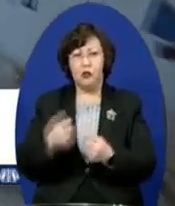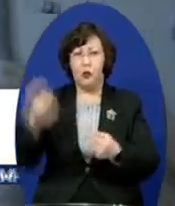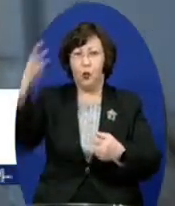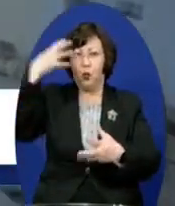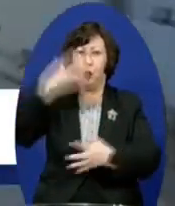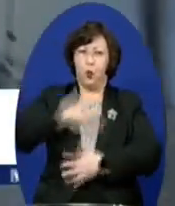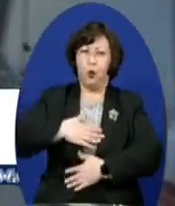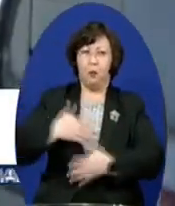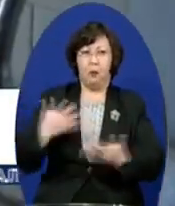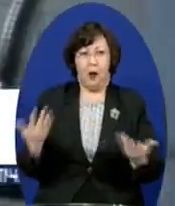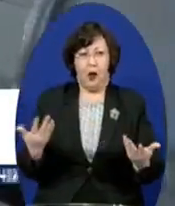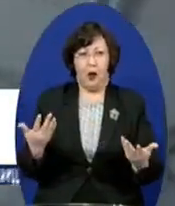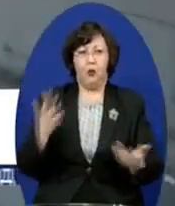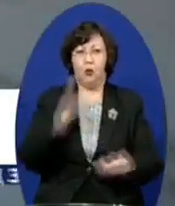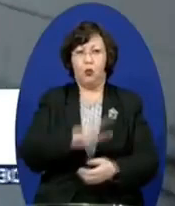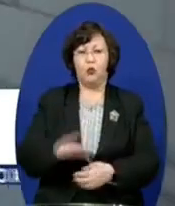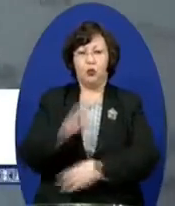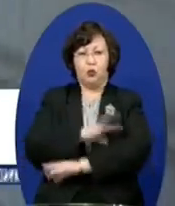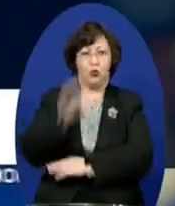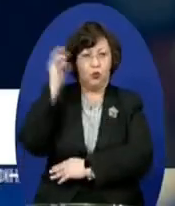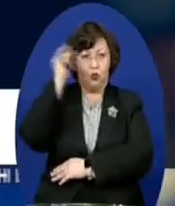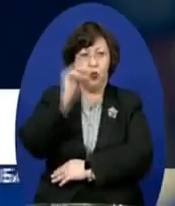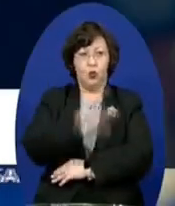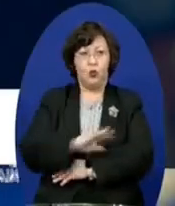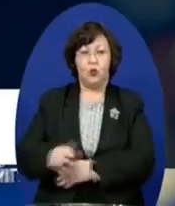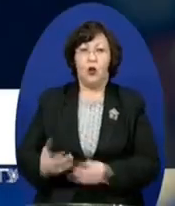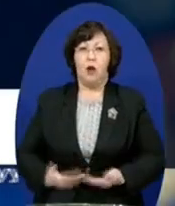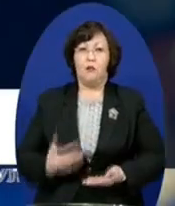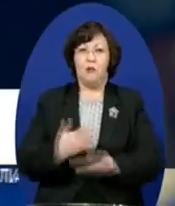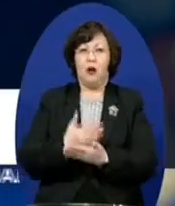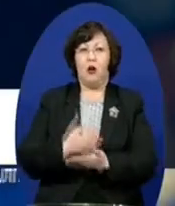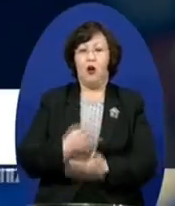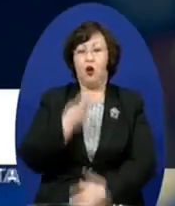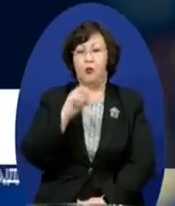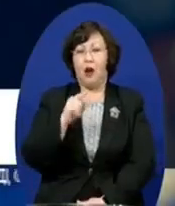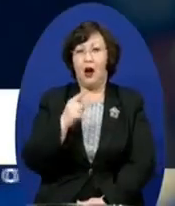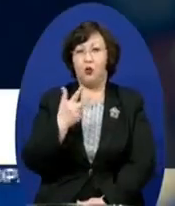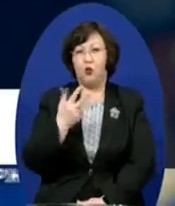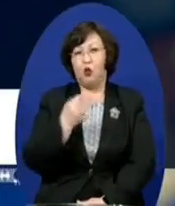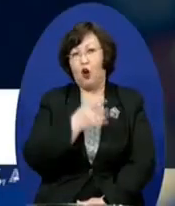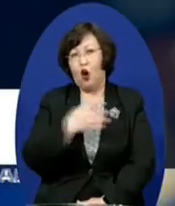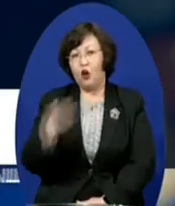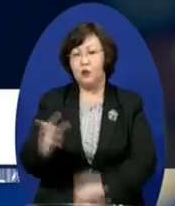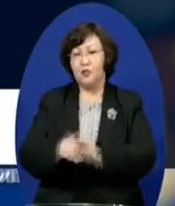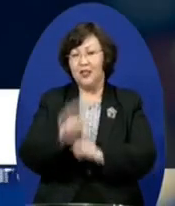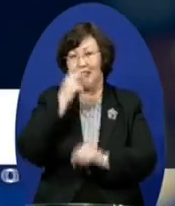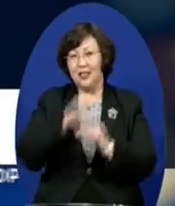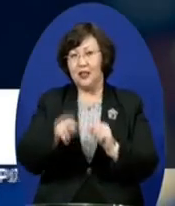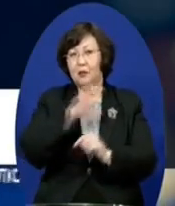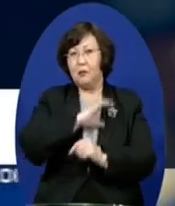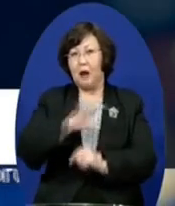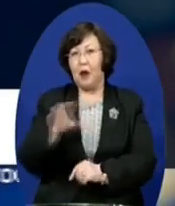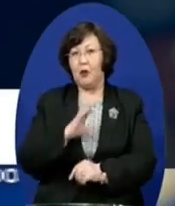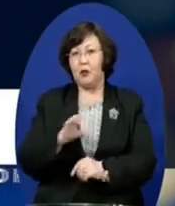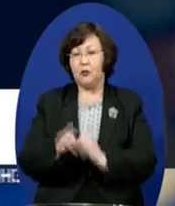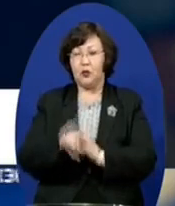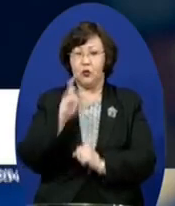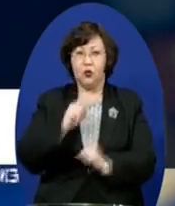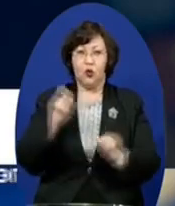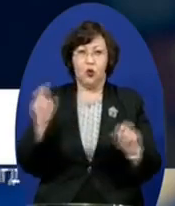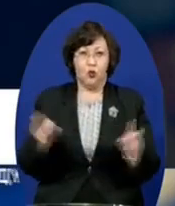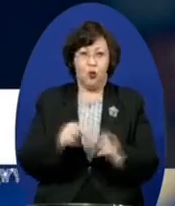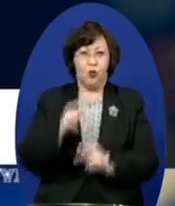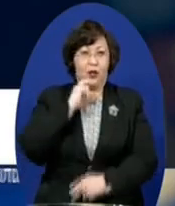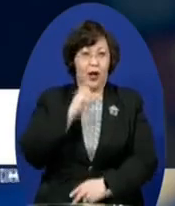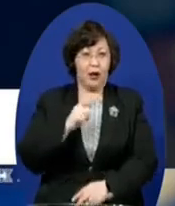таагүй орчинд сурагчид амьдарч байна. 13 оноос хойш мэрэгчлийн хамгийн гадрын одоо мэрэгчлийн дүнэлт бол байн